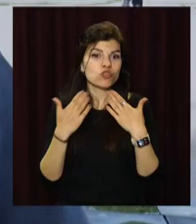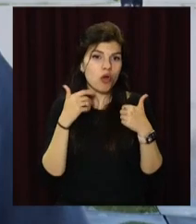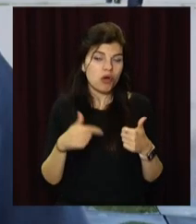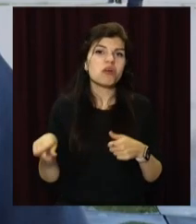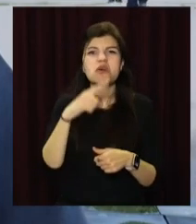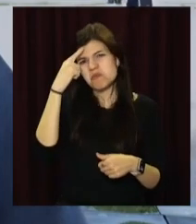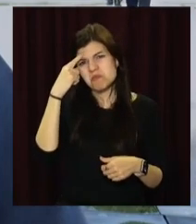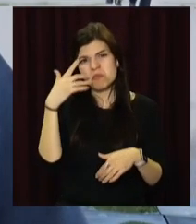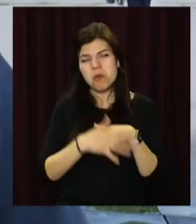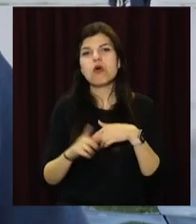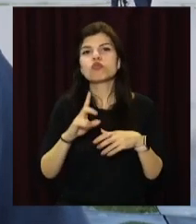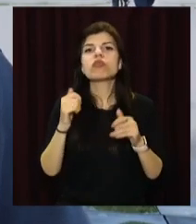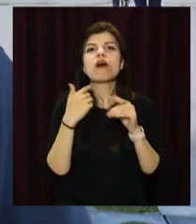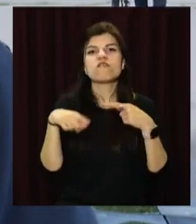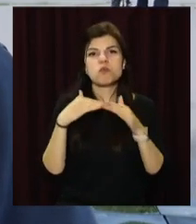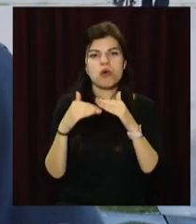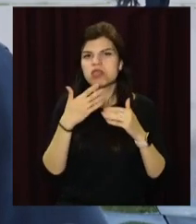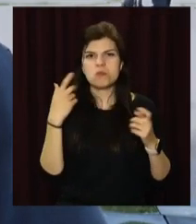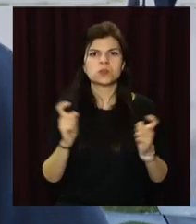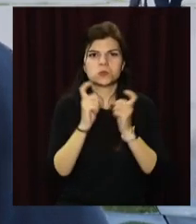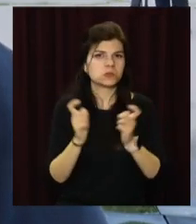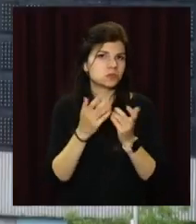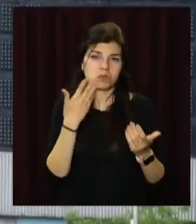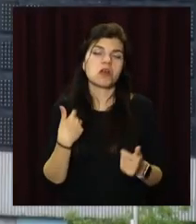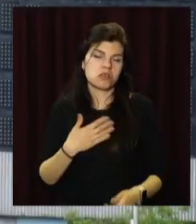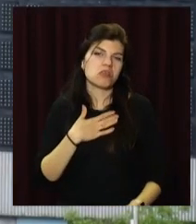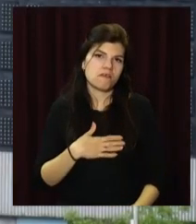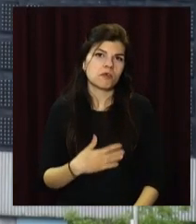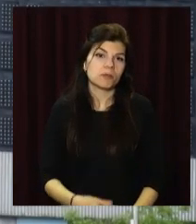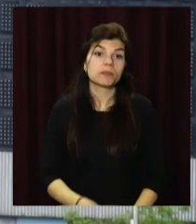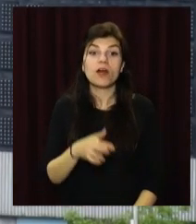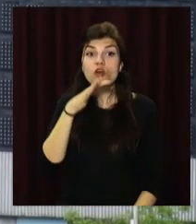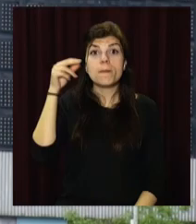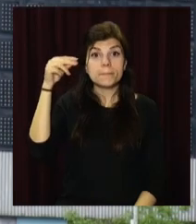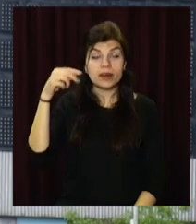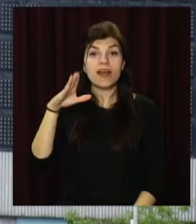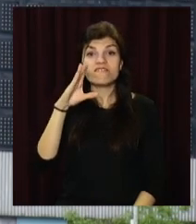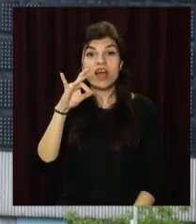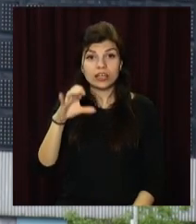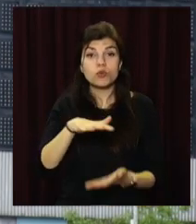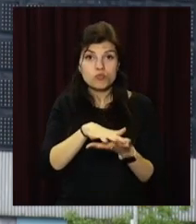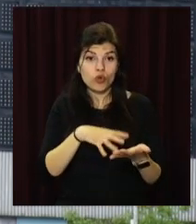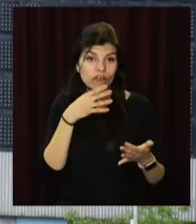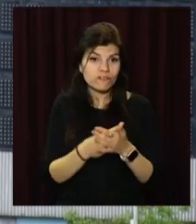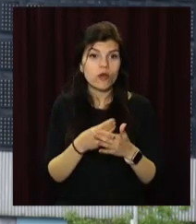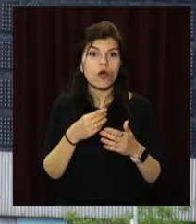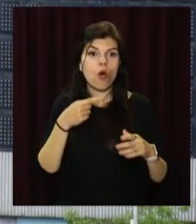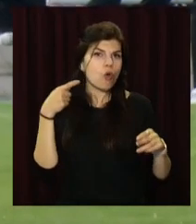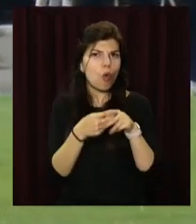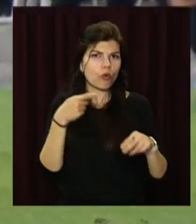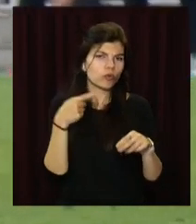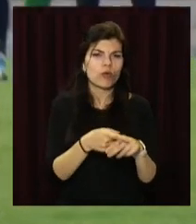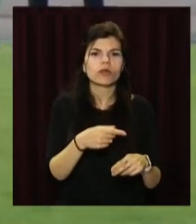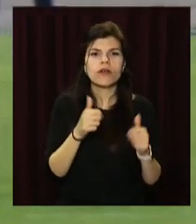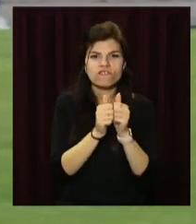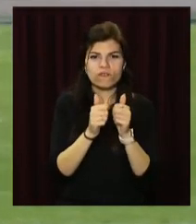футболісти розуміють, що робити на футбольному полі, тому я задоволений. По перерві футболісти Вереса продовжували створювати гольові моменти